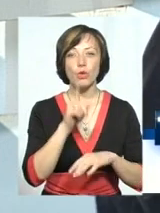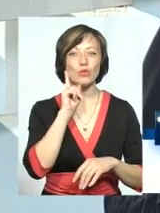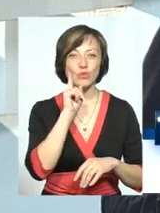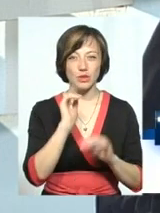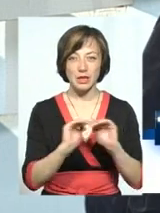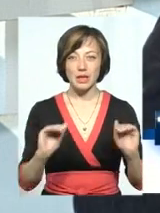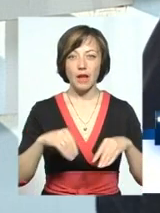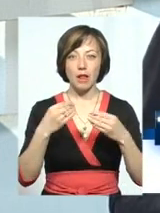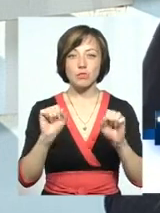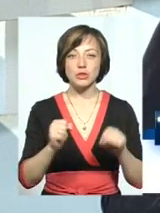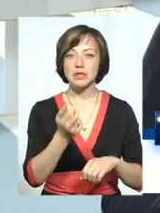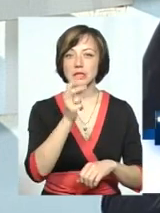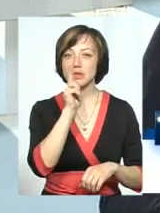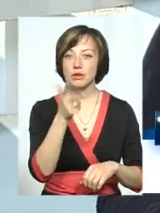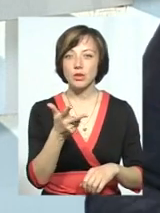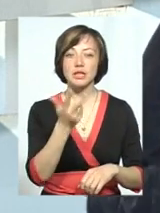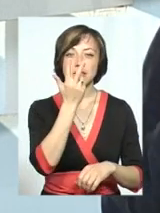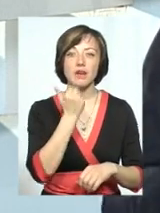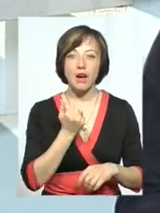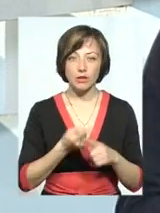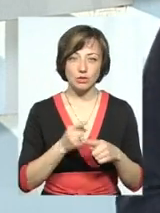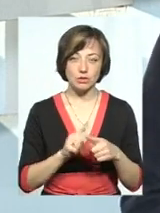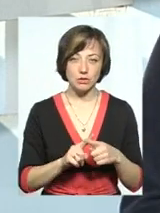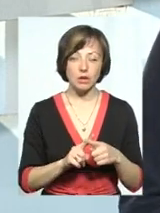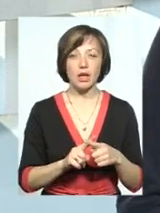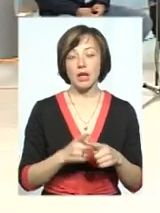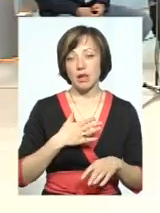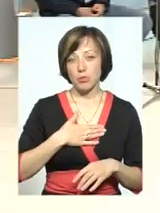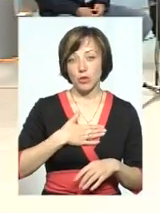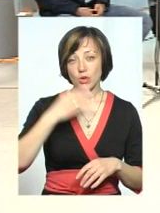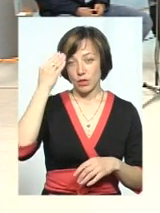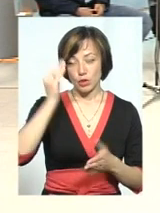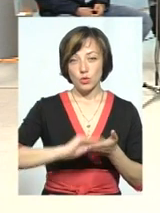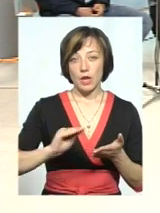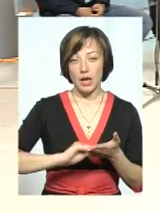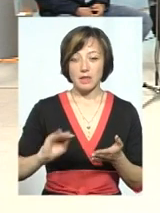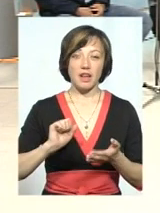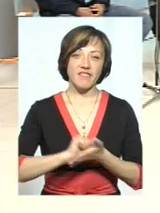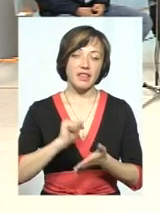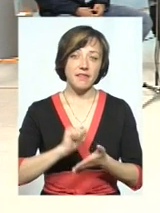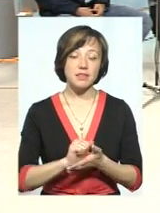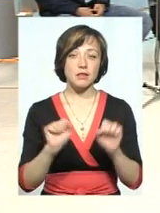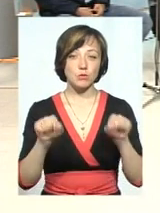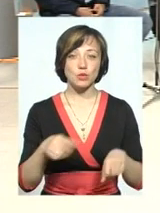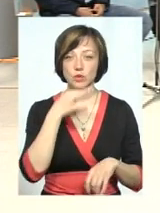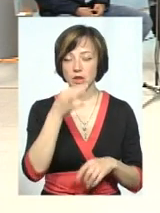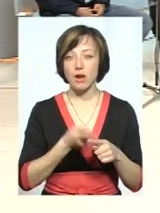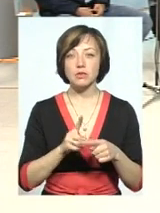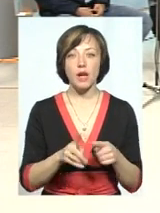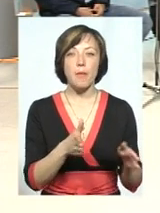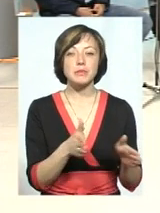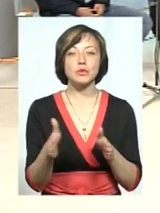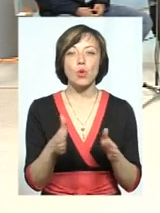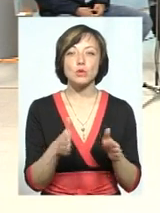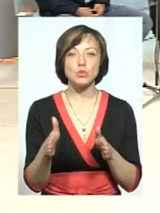можливість 3 роки звикати до них. Да? І з точки зору як журналіста, як видавця, можу сказати, що це підготовлено